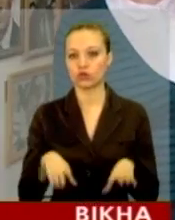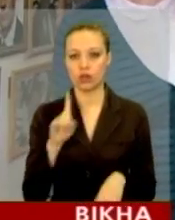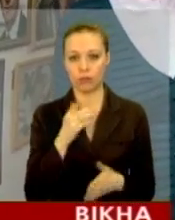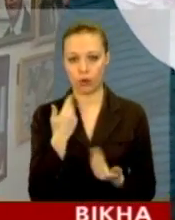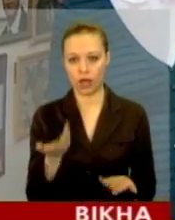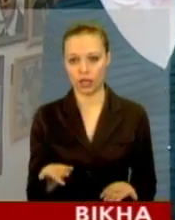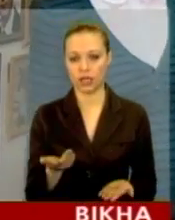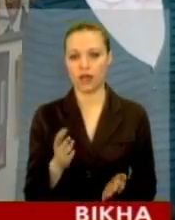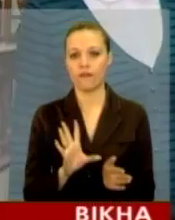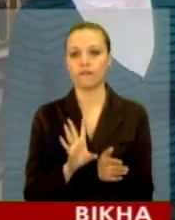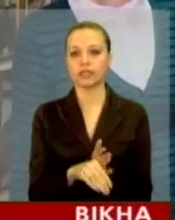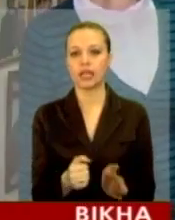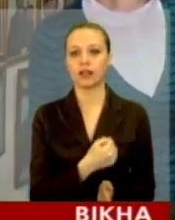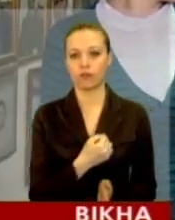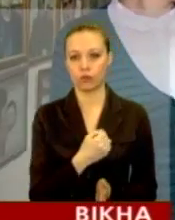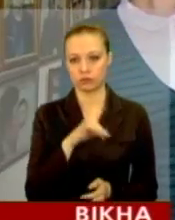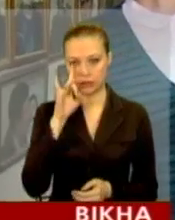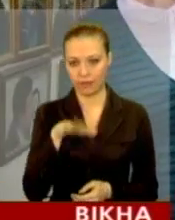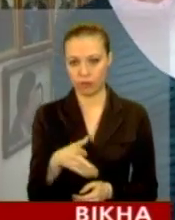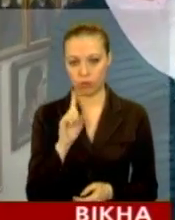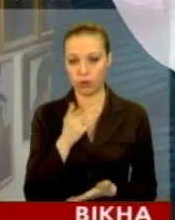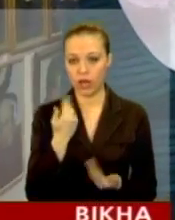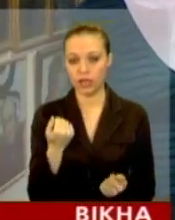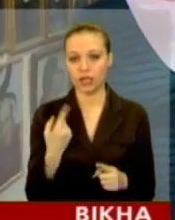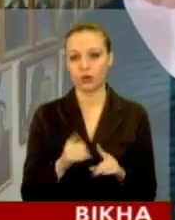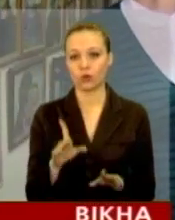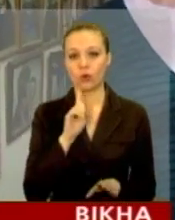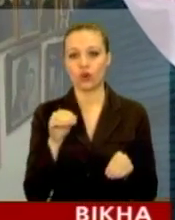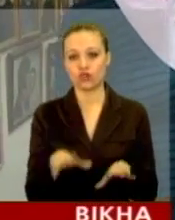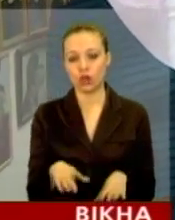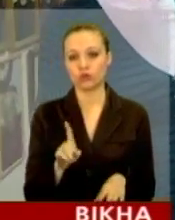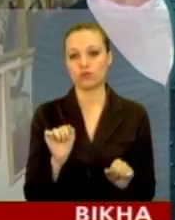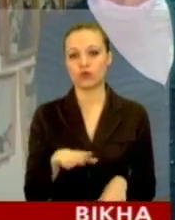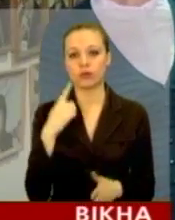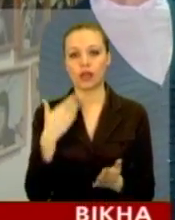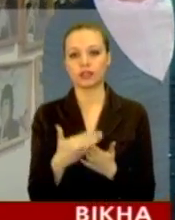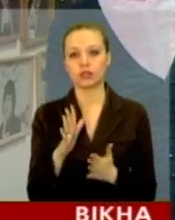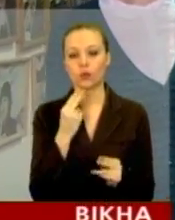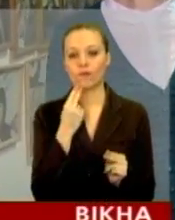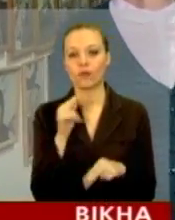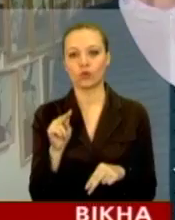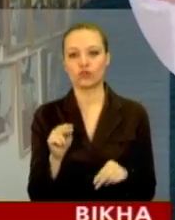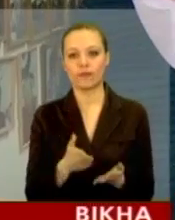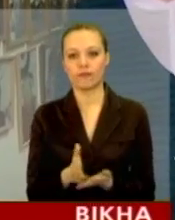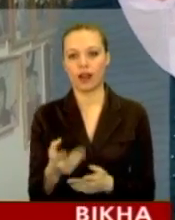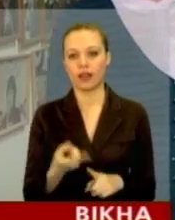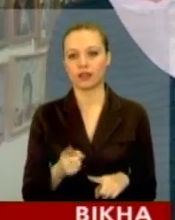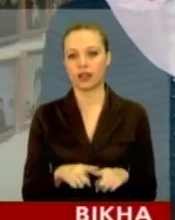нет, введення войск, слава Богу. Поэтому може казатися, що в лучшому варіанті це